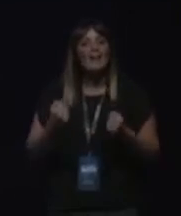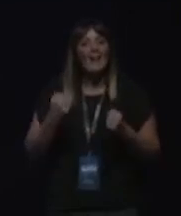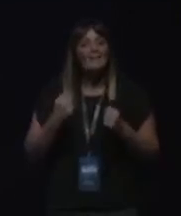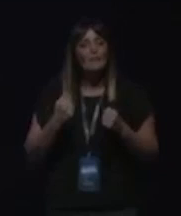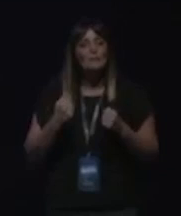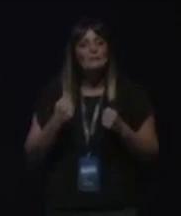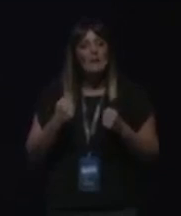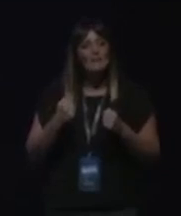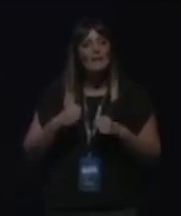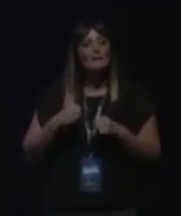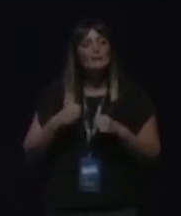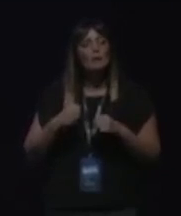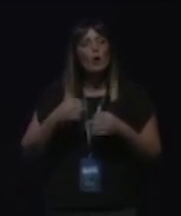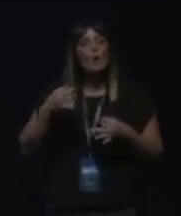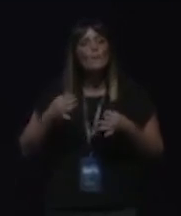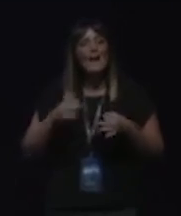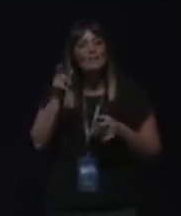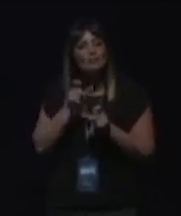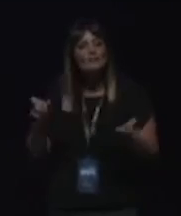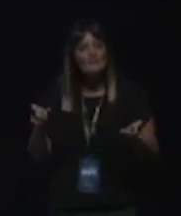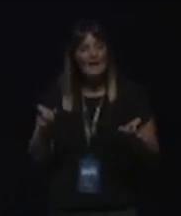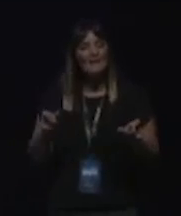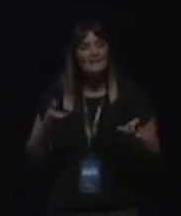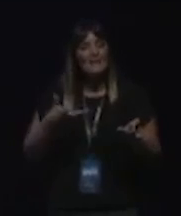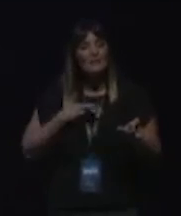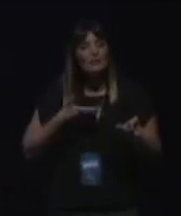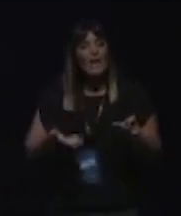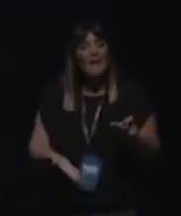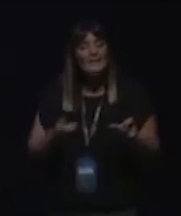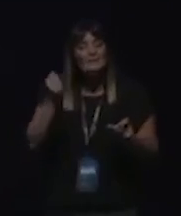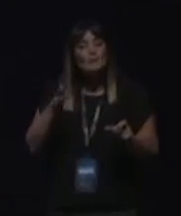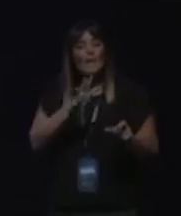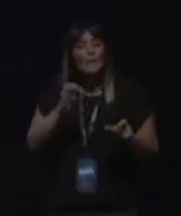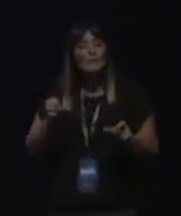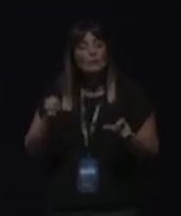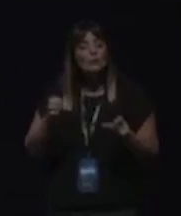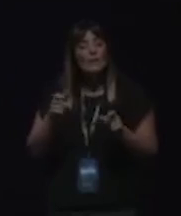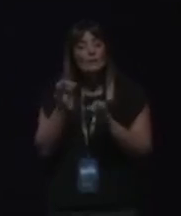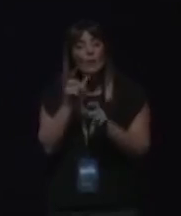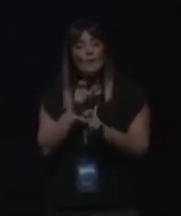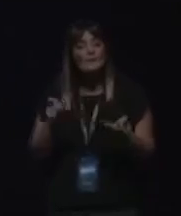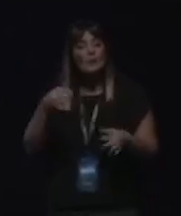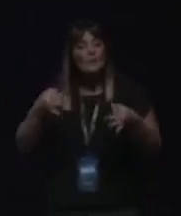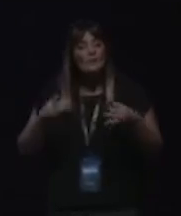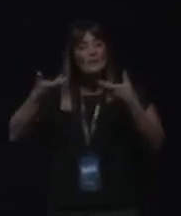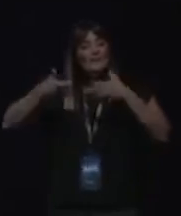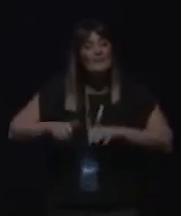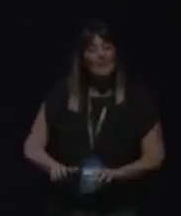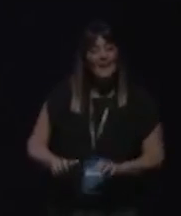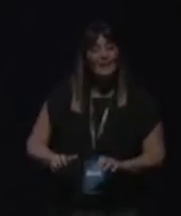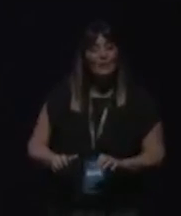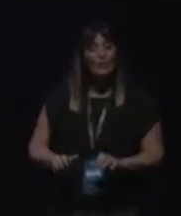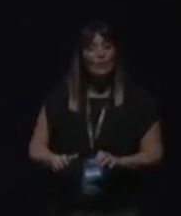Addirittura siamo arrivati che 1.400 magistrati in meno ci sono nell'ambito dell'organico. Pensate, con dei carichi